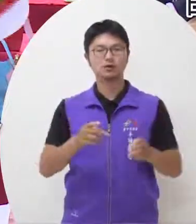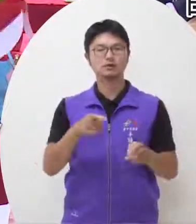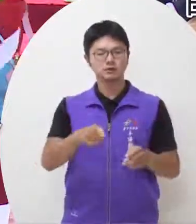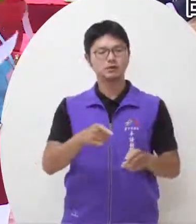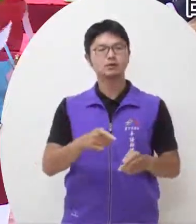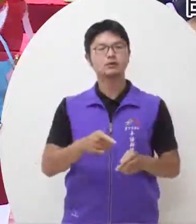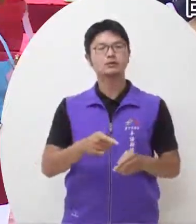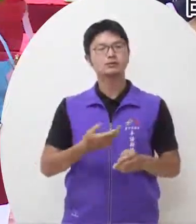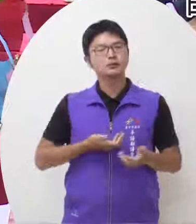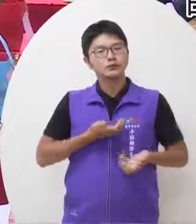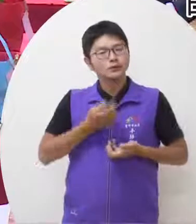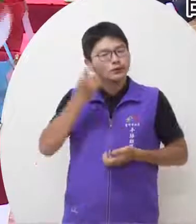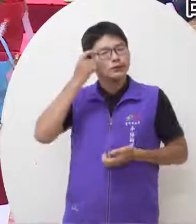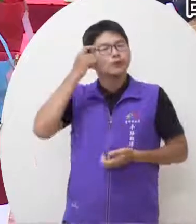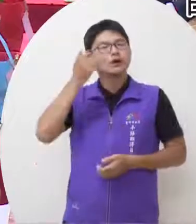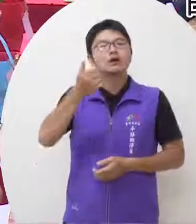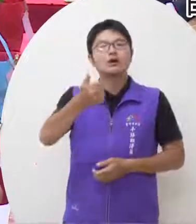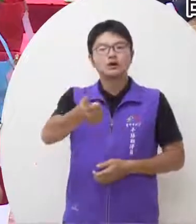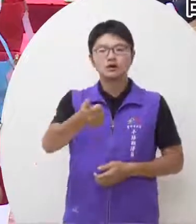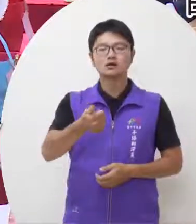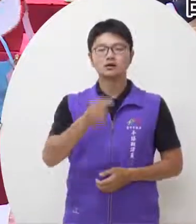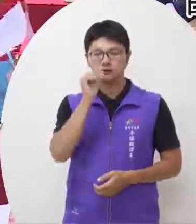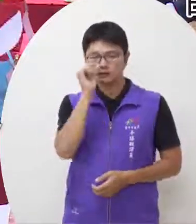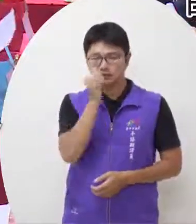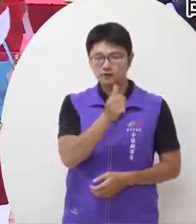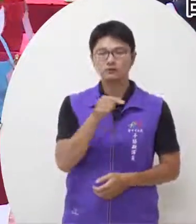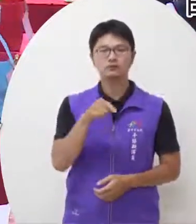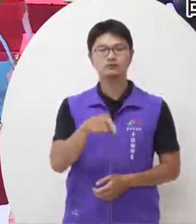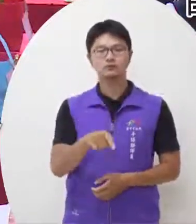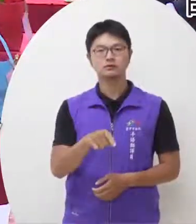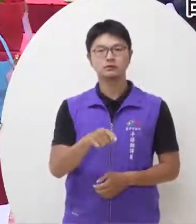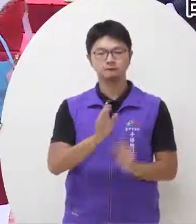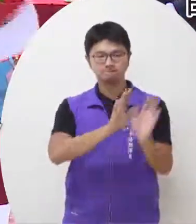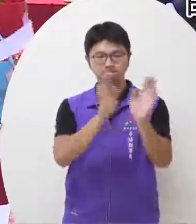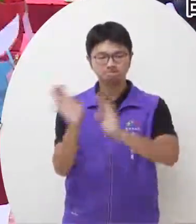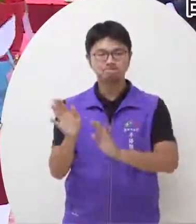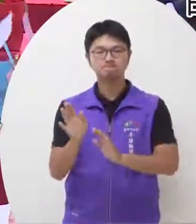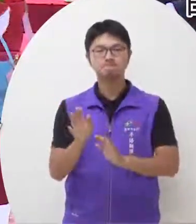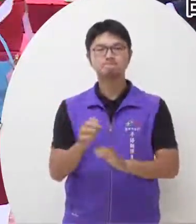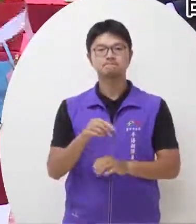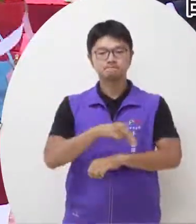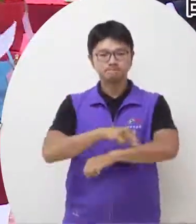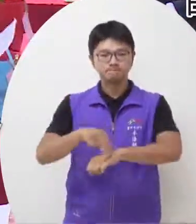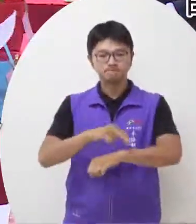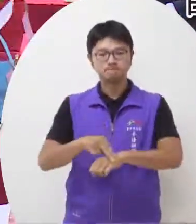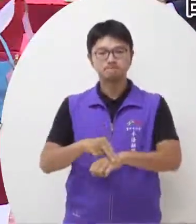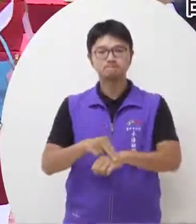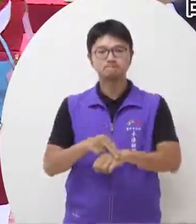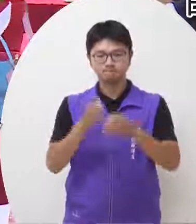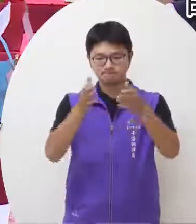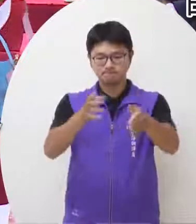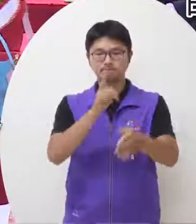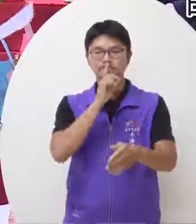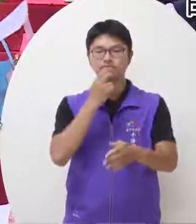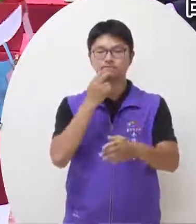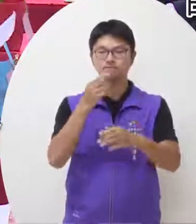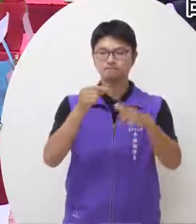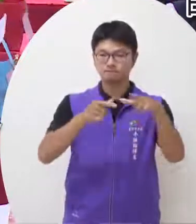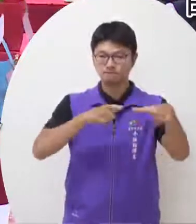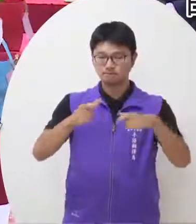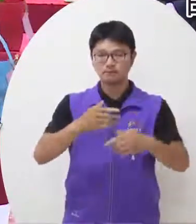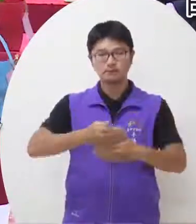那很这个特殊的这样的一个状况哈，那氛围啊，我们来启动。那当然，这个占